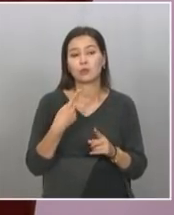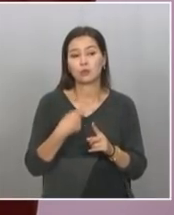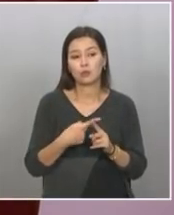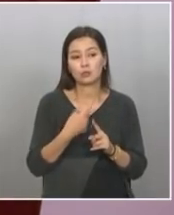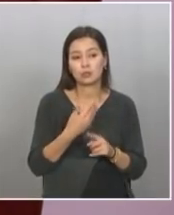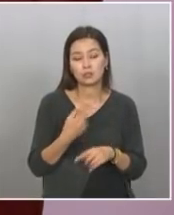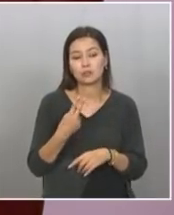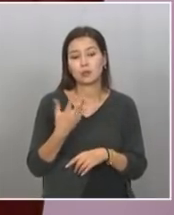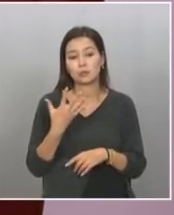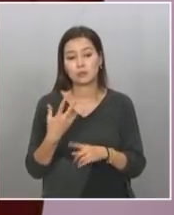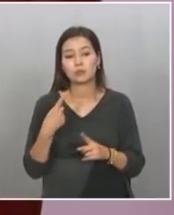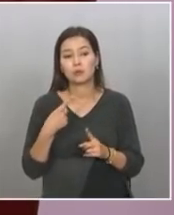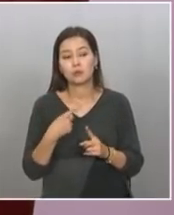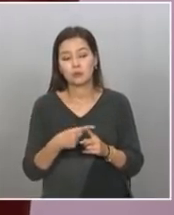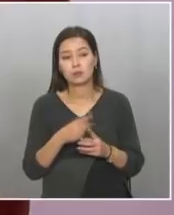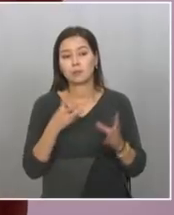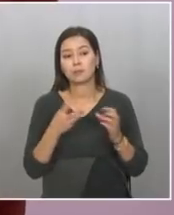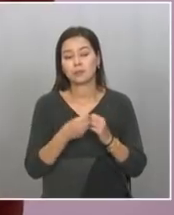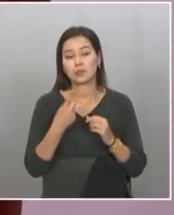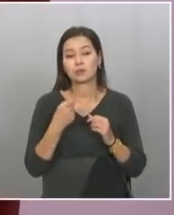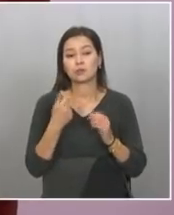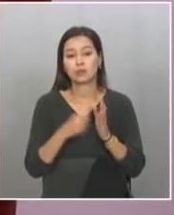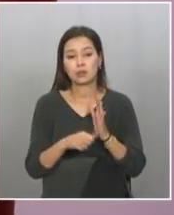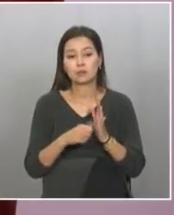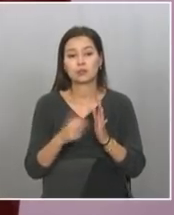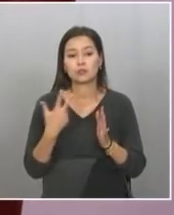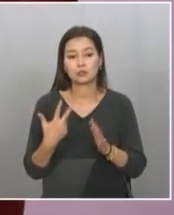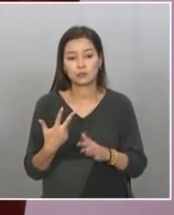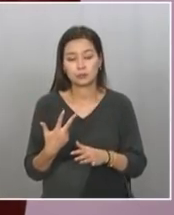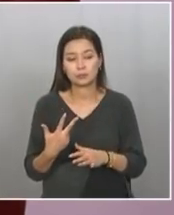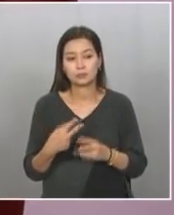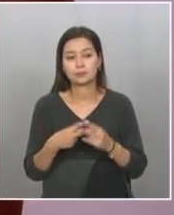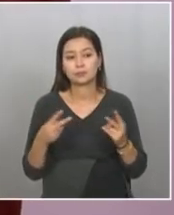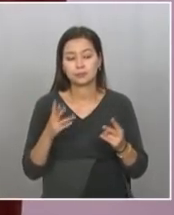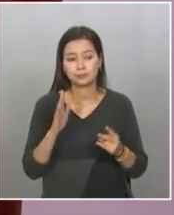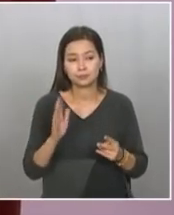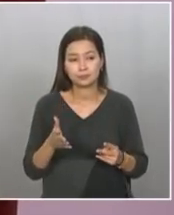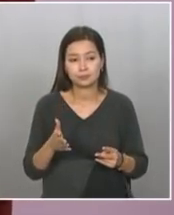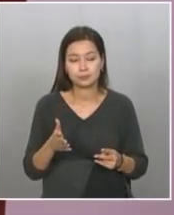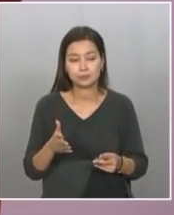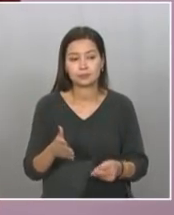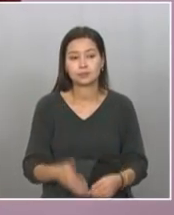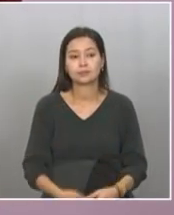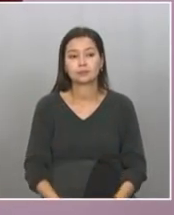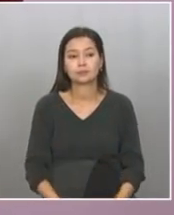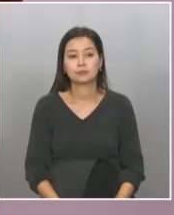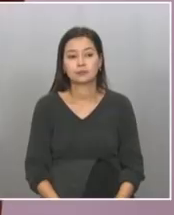оған 25-ті қоссақ, өрнектің мәні 163-ке тең болады.